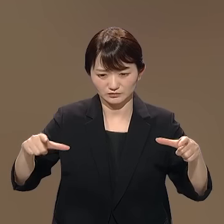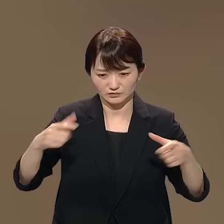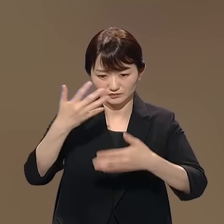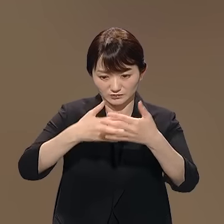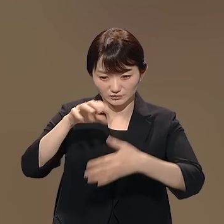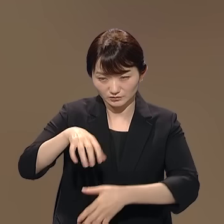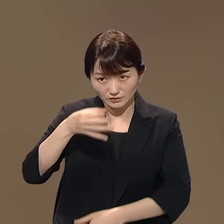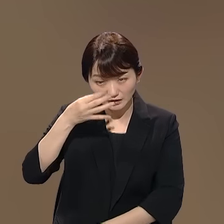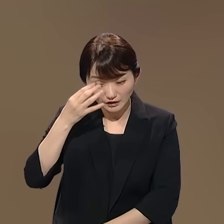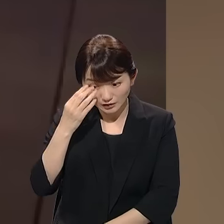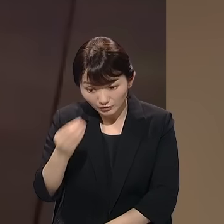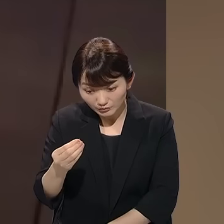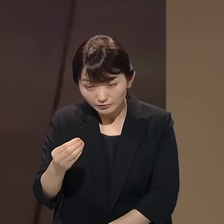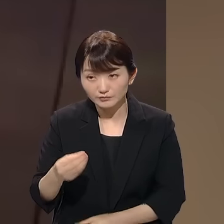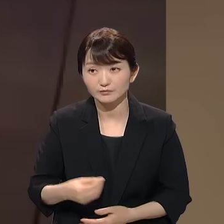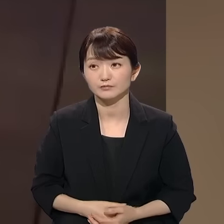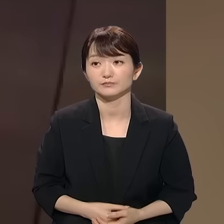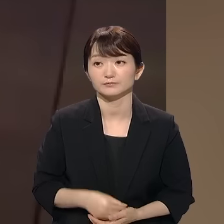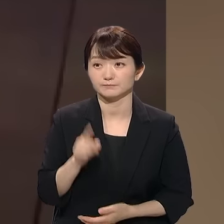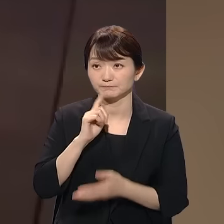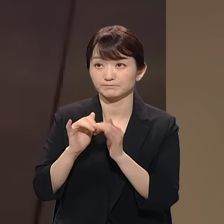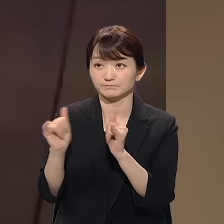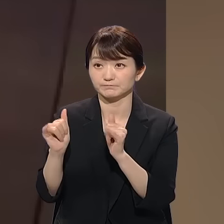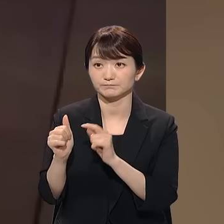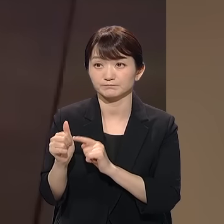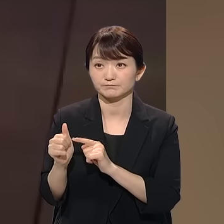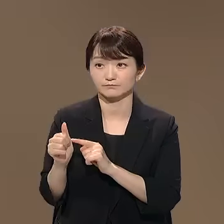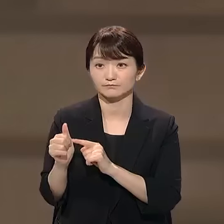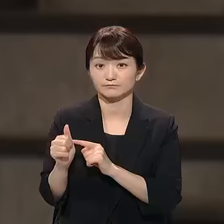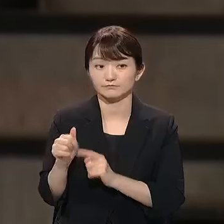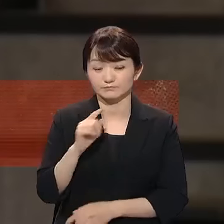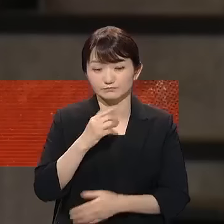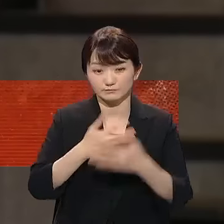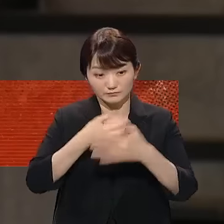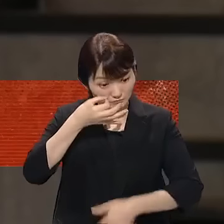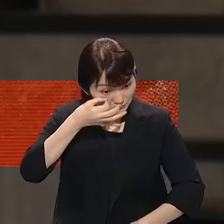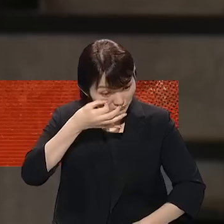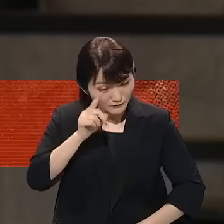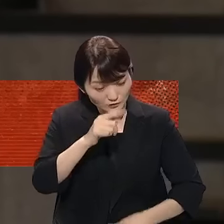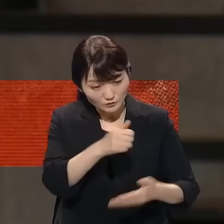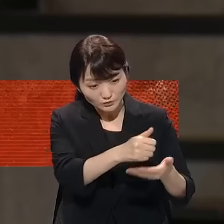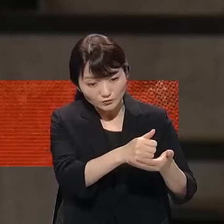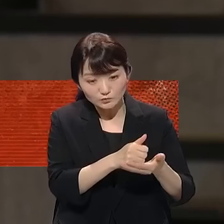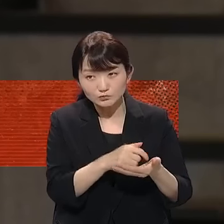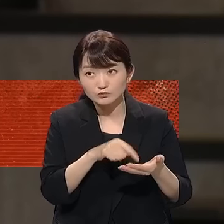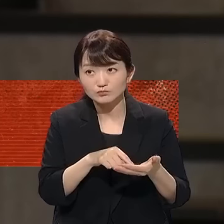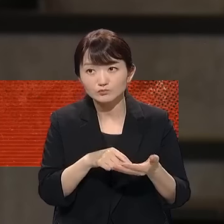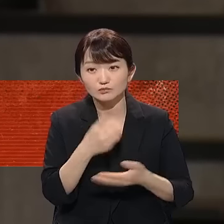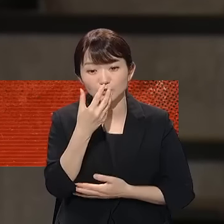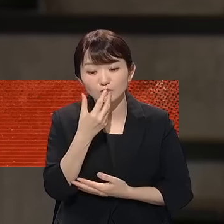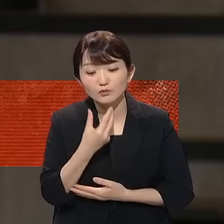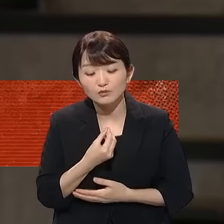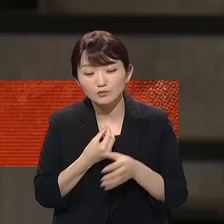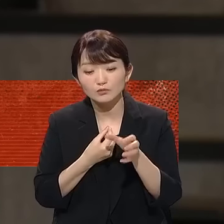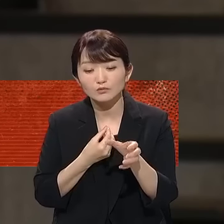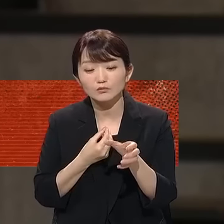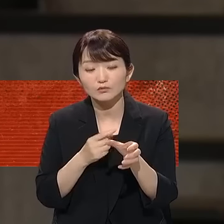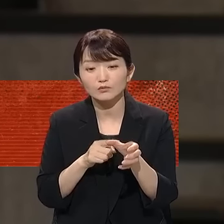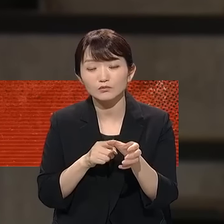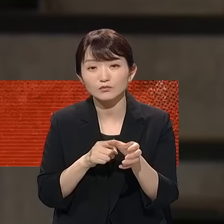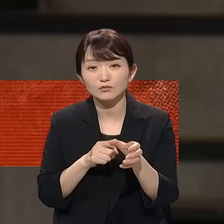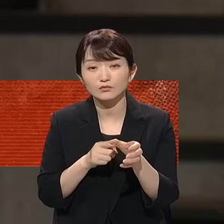된 그런 모습입니다이 제보자가 이제 영화 보러 왔다가이 어떤 손님이 셀프로 음료수를 갖다 담는 그런